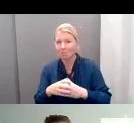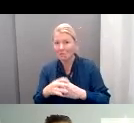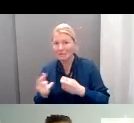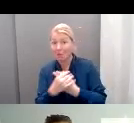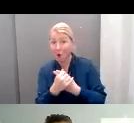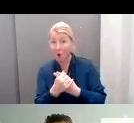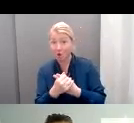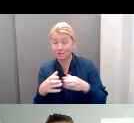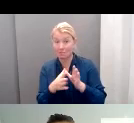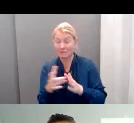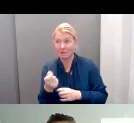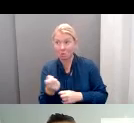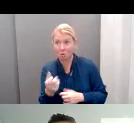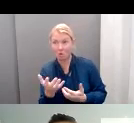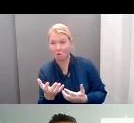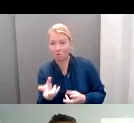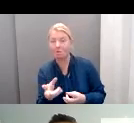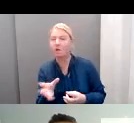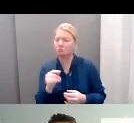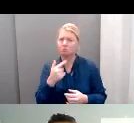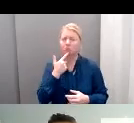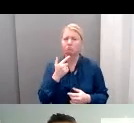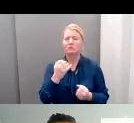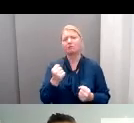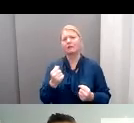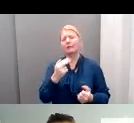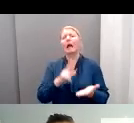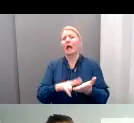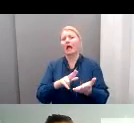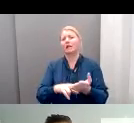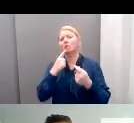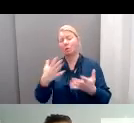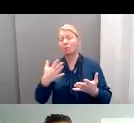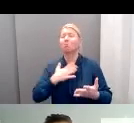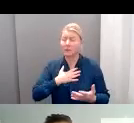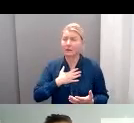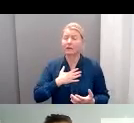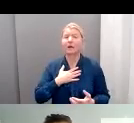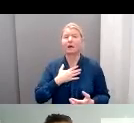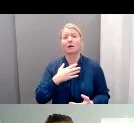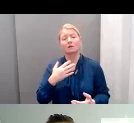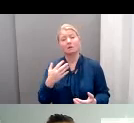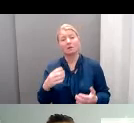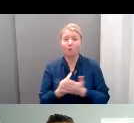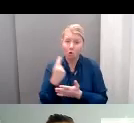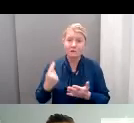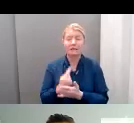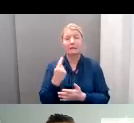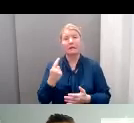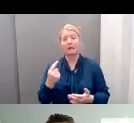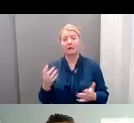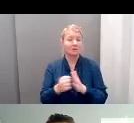åsikter så att man beskriver man kommer att behöva i en relation och att det kanske inte är i enlighet med